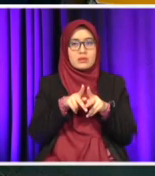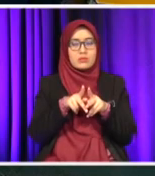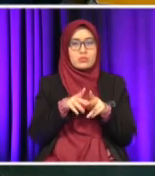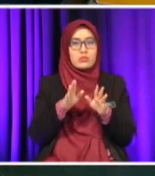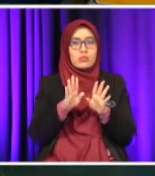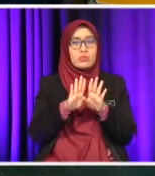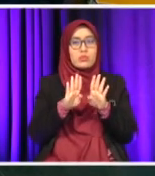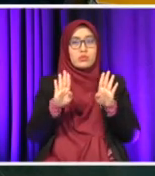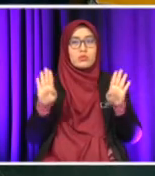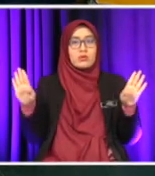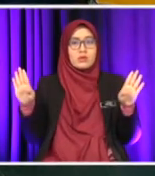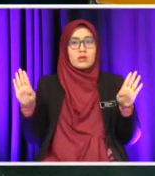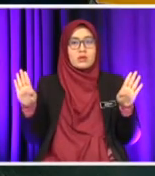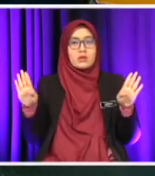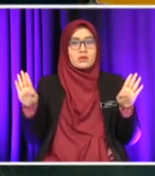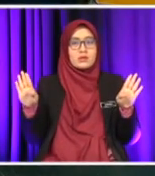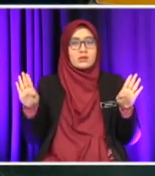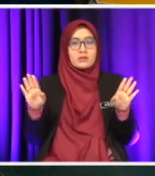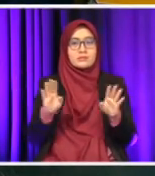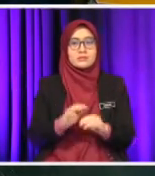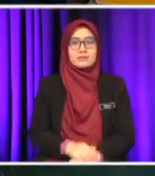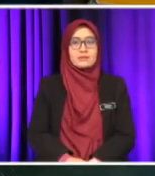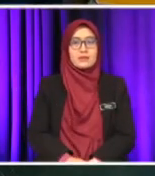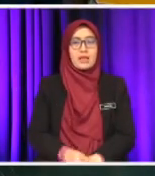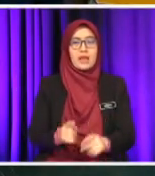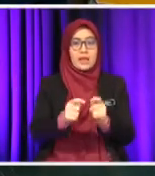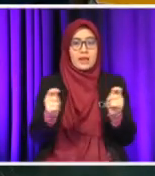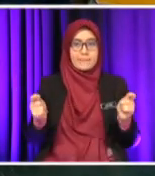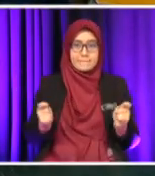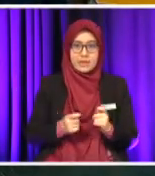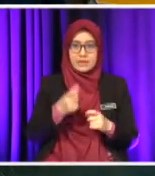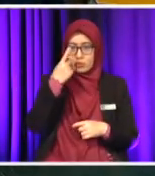Ruang pameran Kompleks